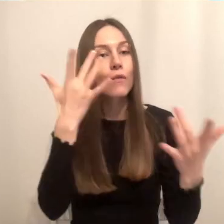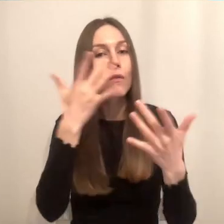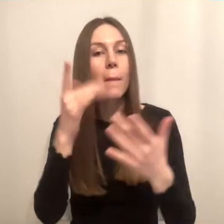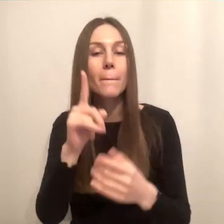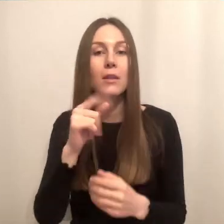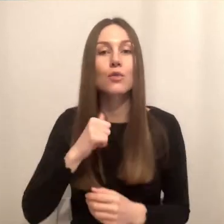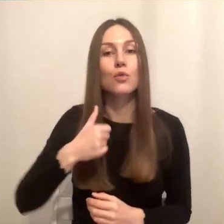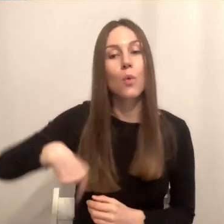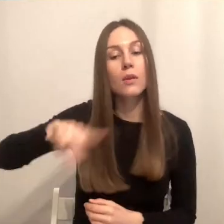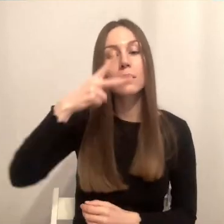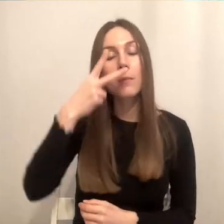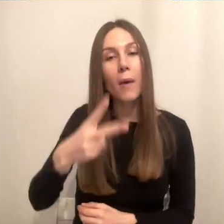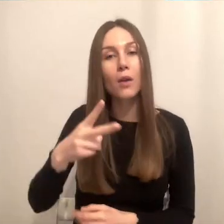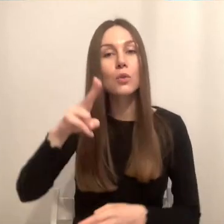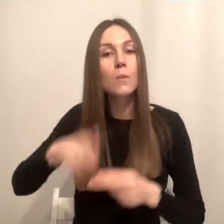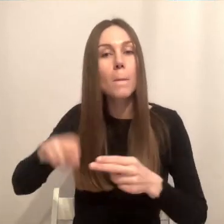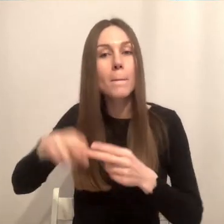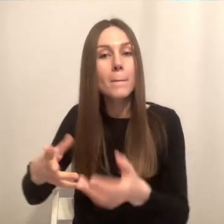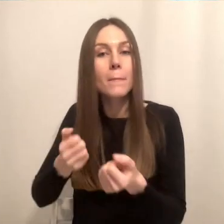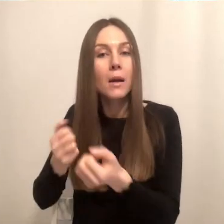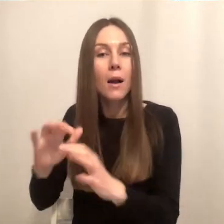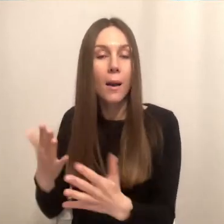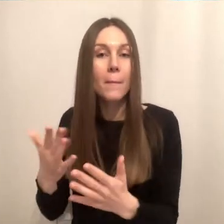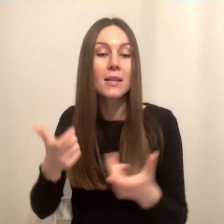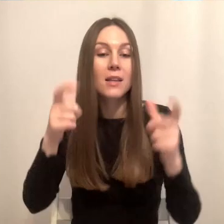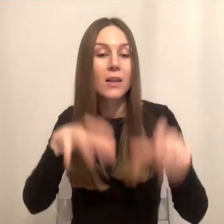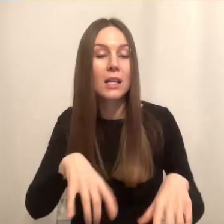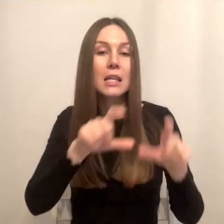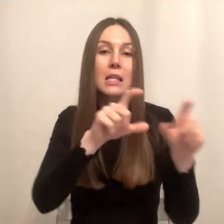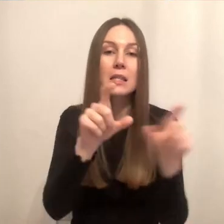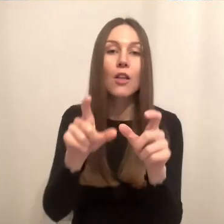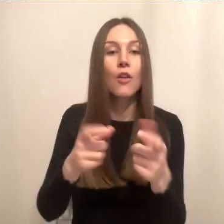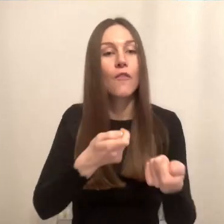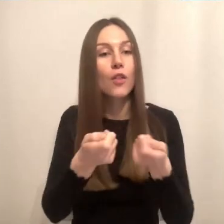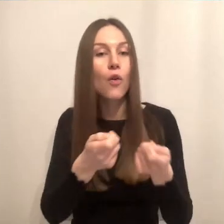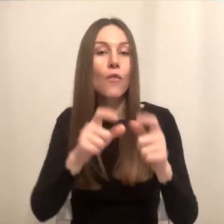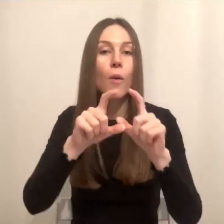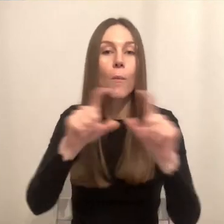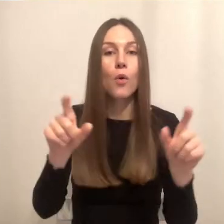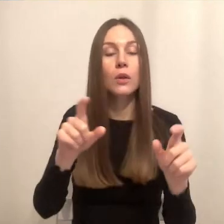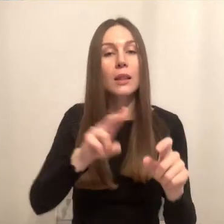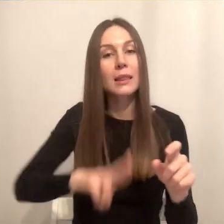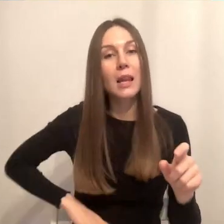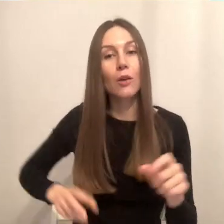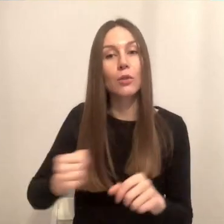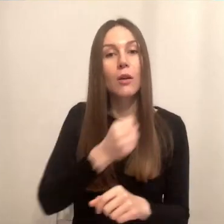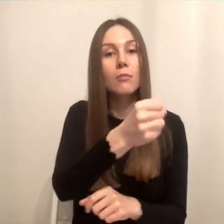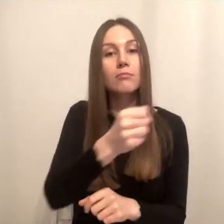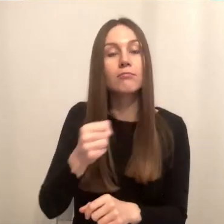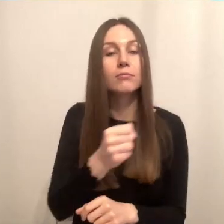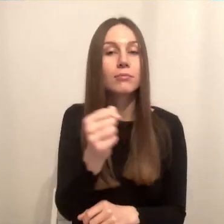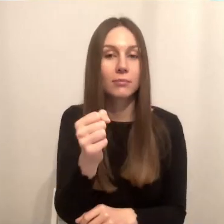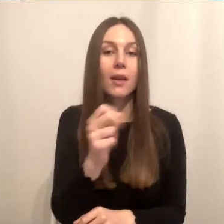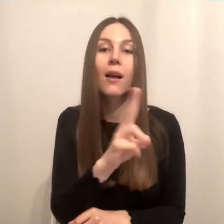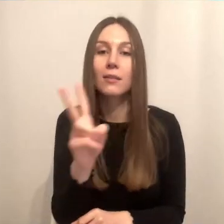sprendimai, kas yra skiriama į savivaldybės įstaigų vadovų, mokyklų direktorių postus. Taigi, kas lemia skaidrumą? Man atrodo, kad